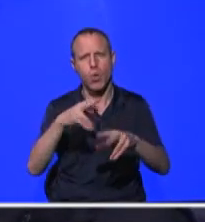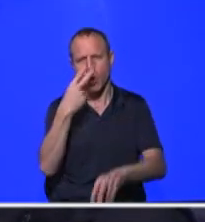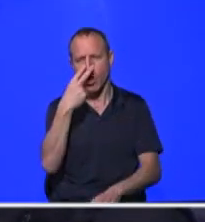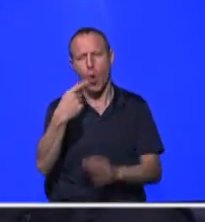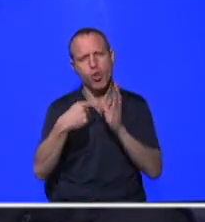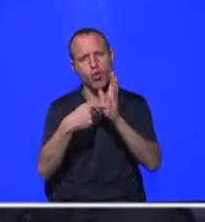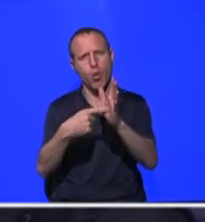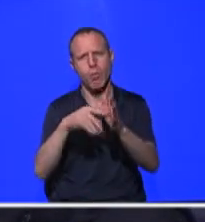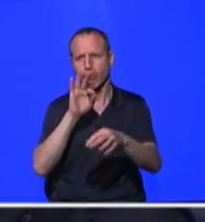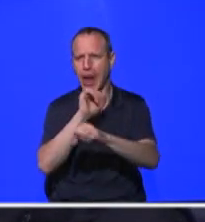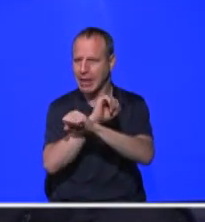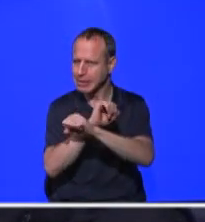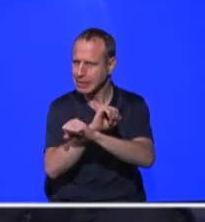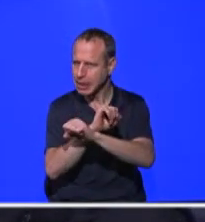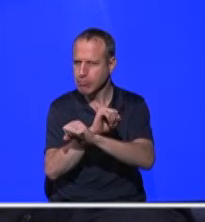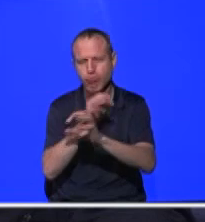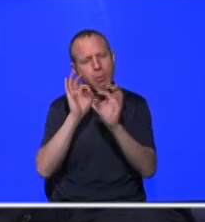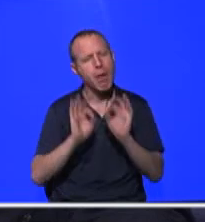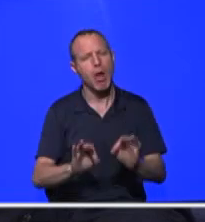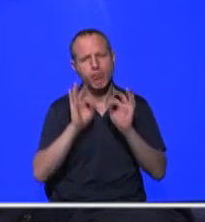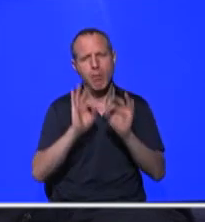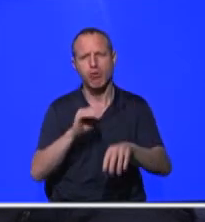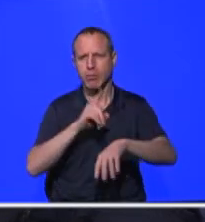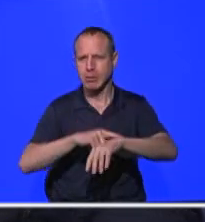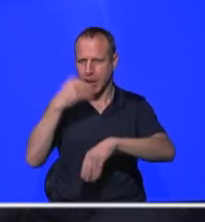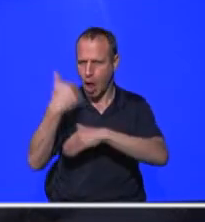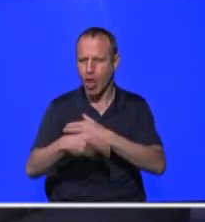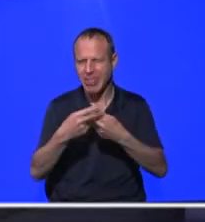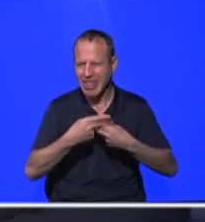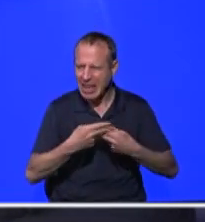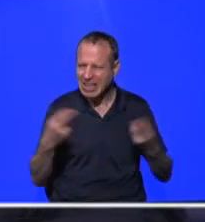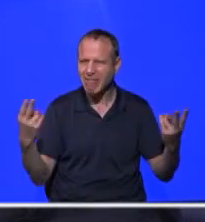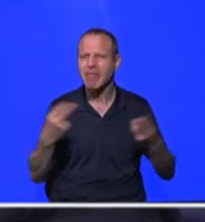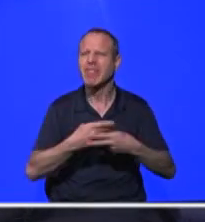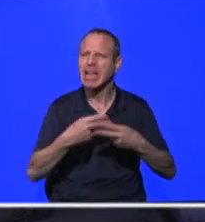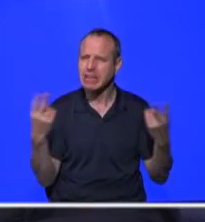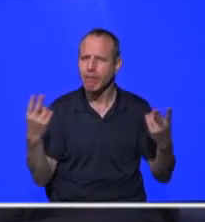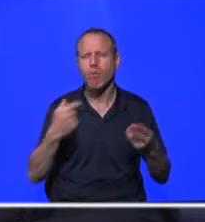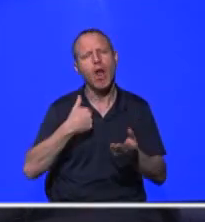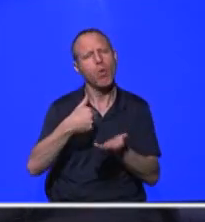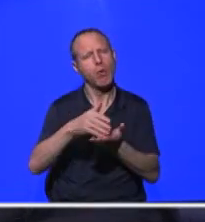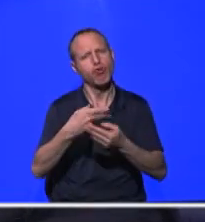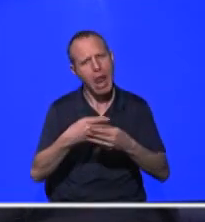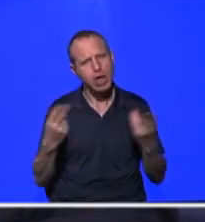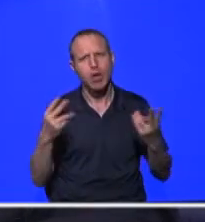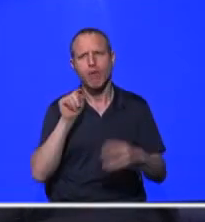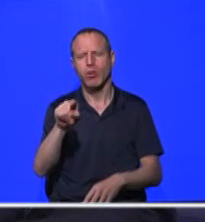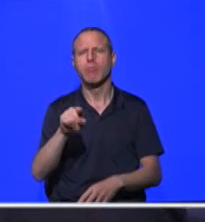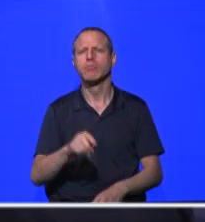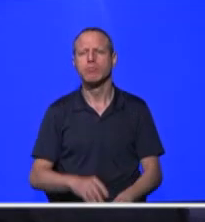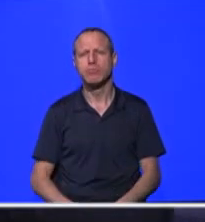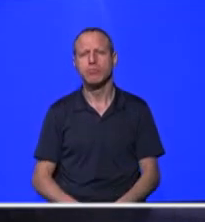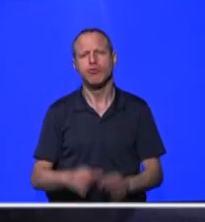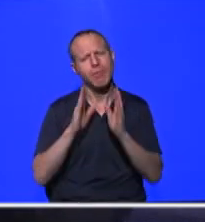לראות הדוגמה של אסירים שממש ממש לאחרונה נחשפים ונחשפו, ואנחנו נמשיך לחשוף אותם,